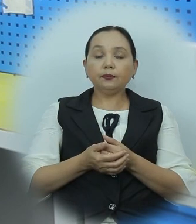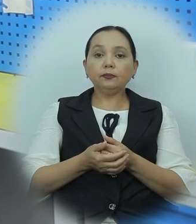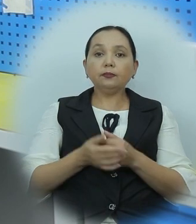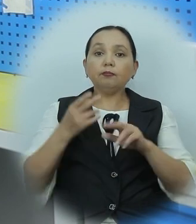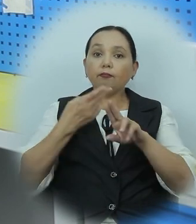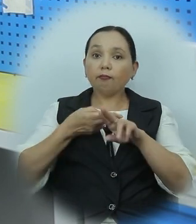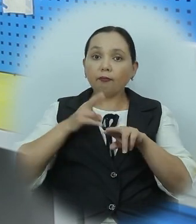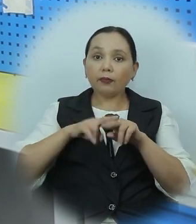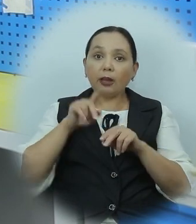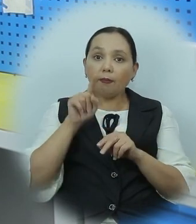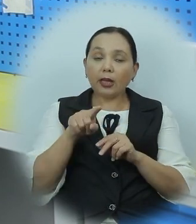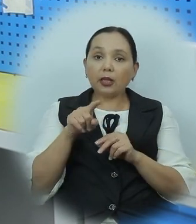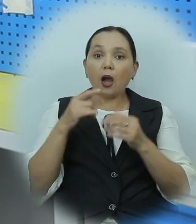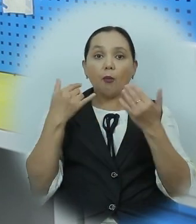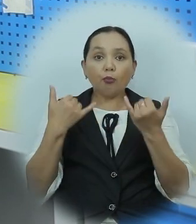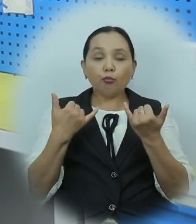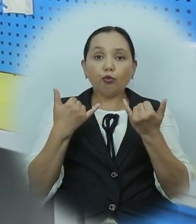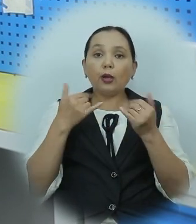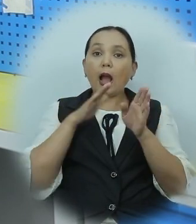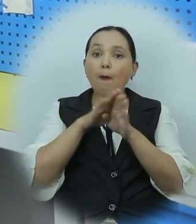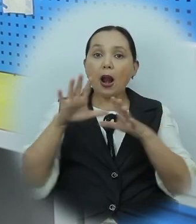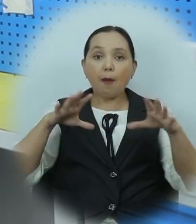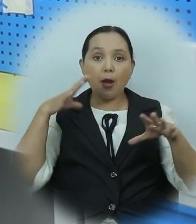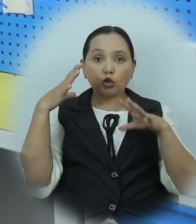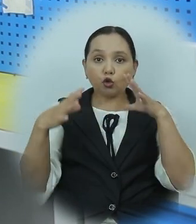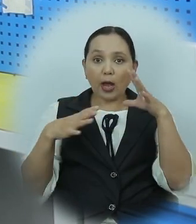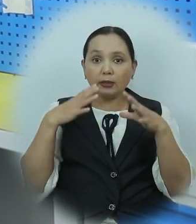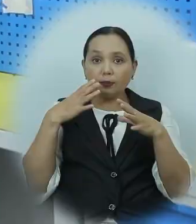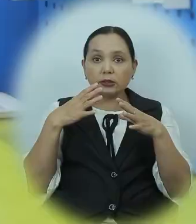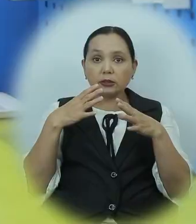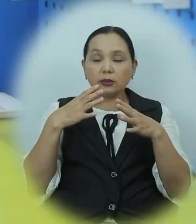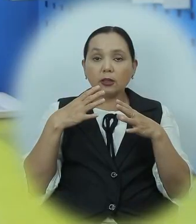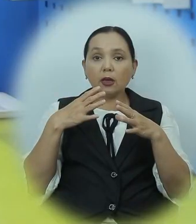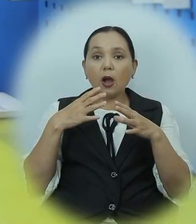Mana bugungi amaliy mashg'ulotimizni